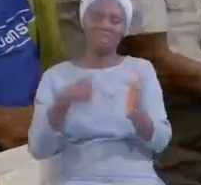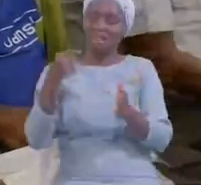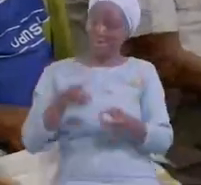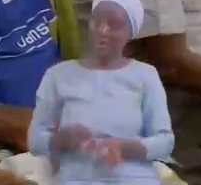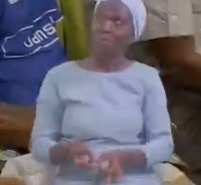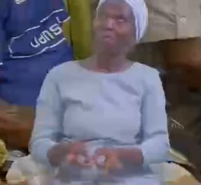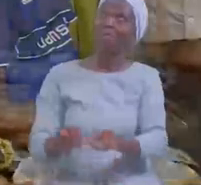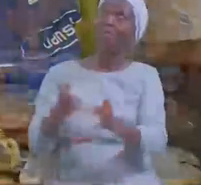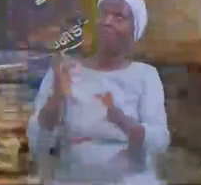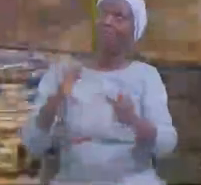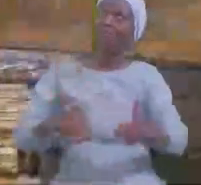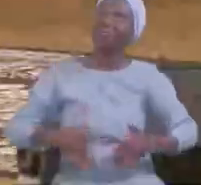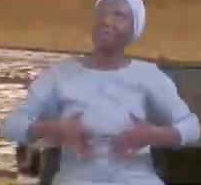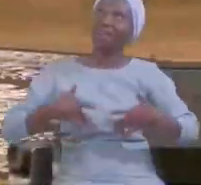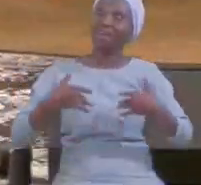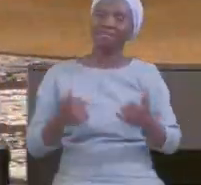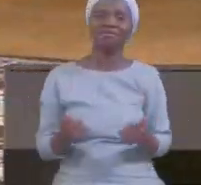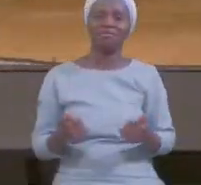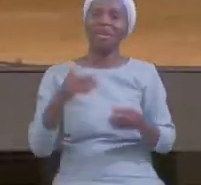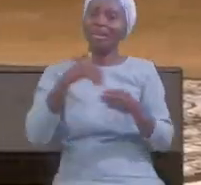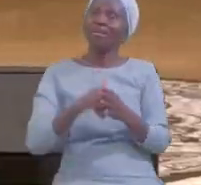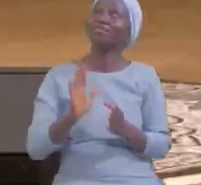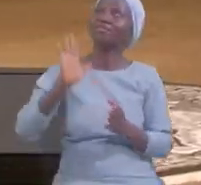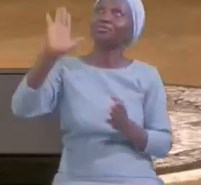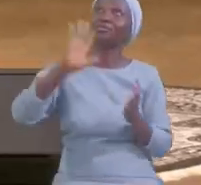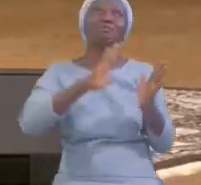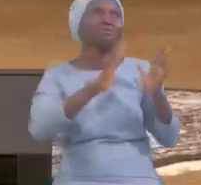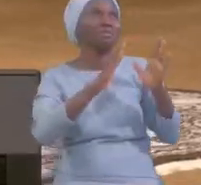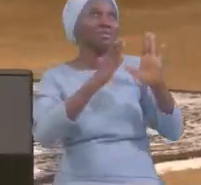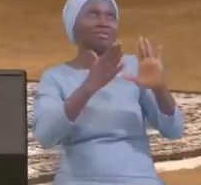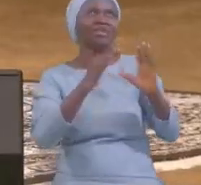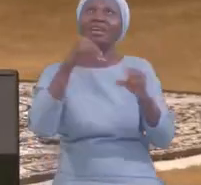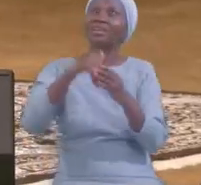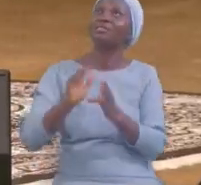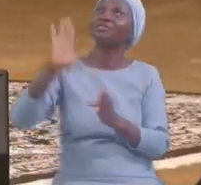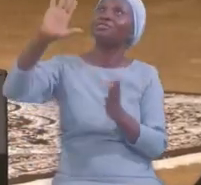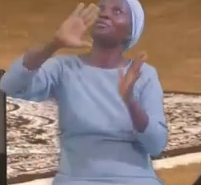de la vie. Il y a d'abondantes joies.